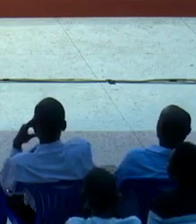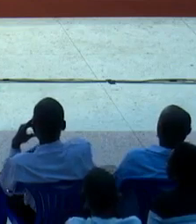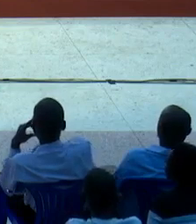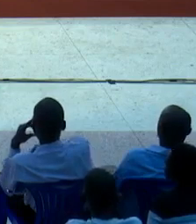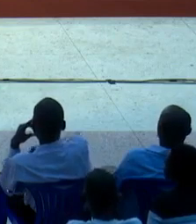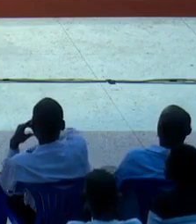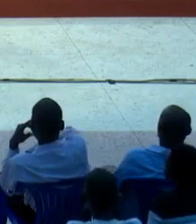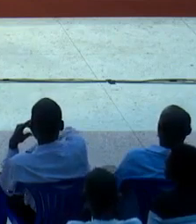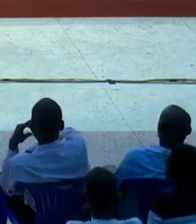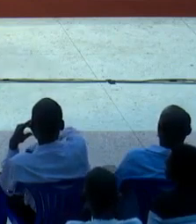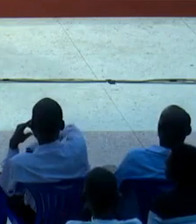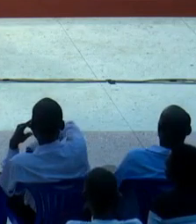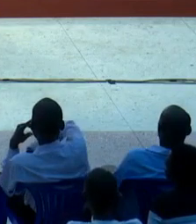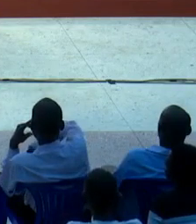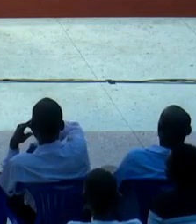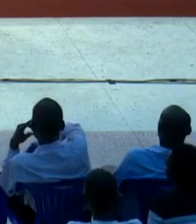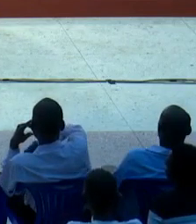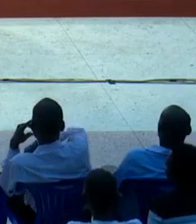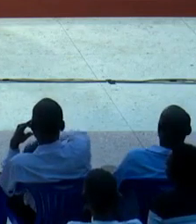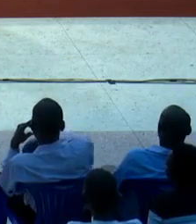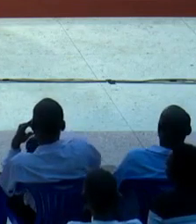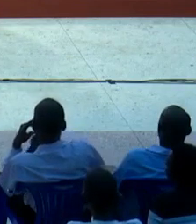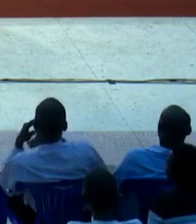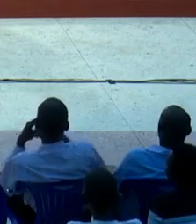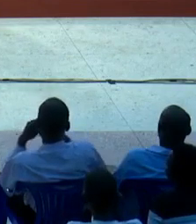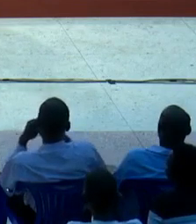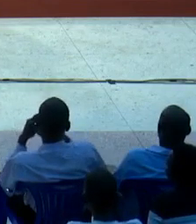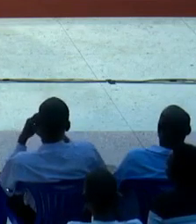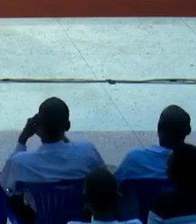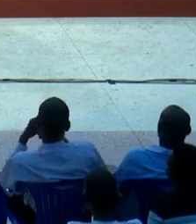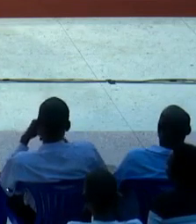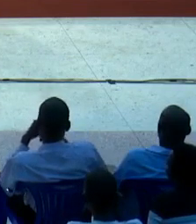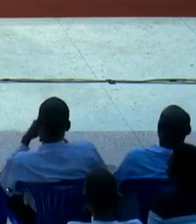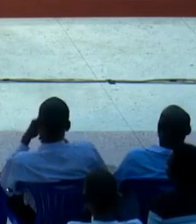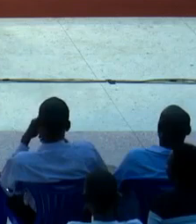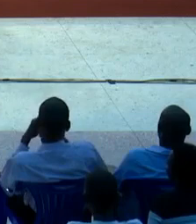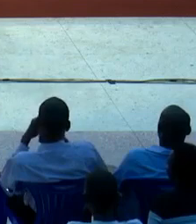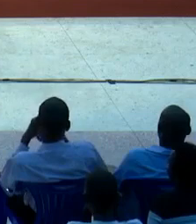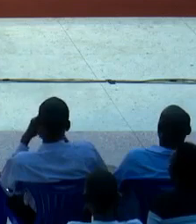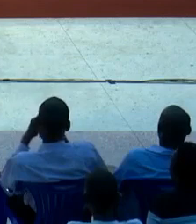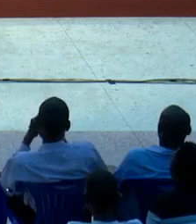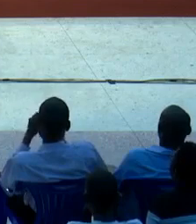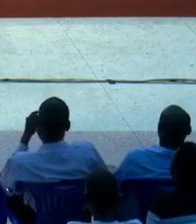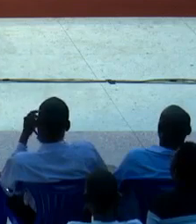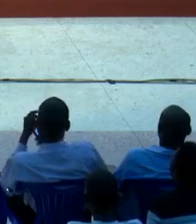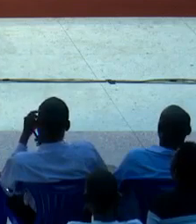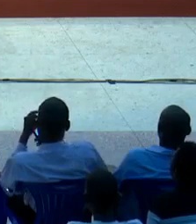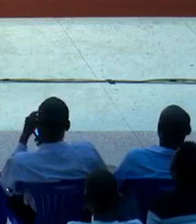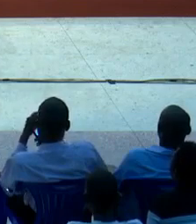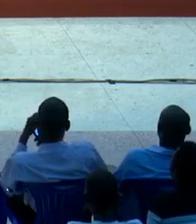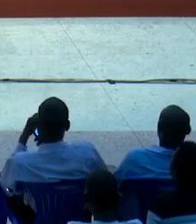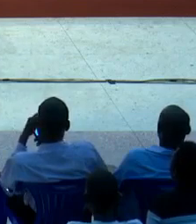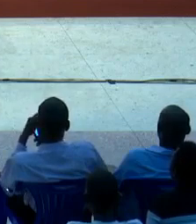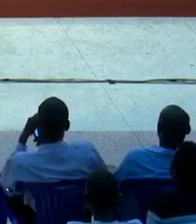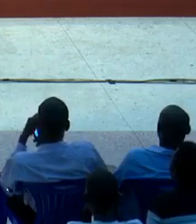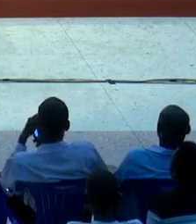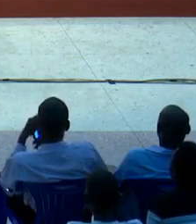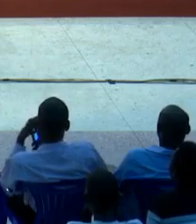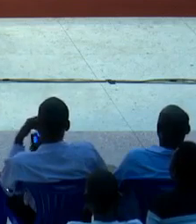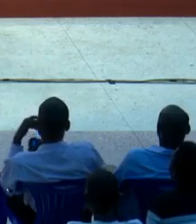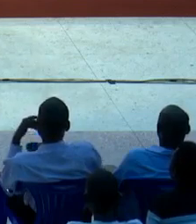mwanamume ndani ya nyumba ambaye ni mpweke. Kitu kingine ambacho kinaweza